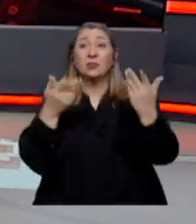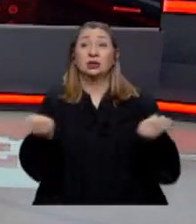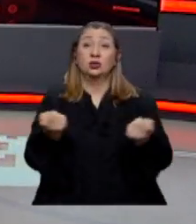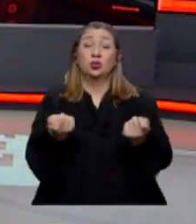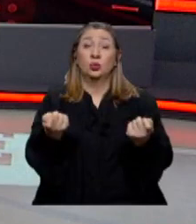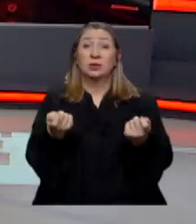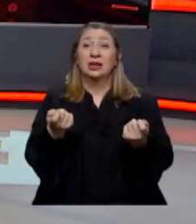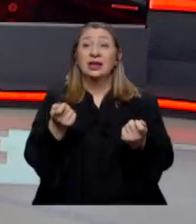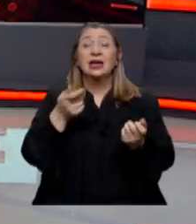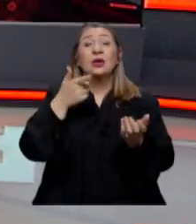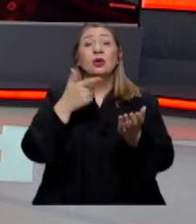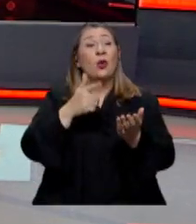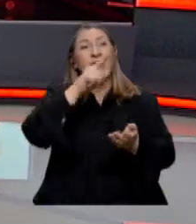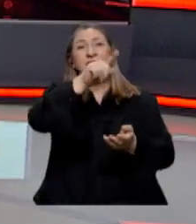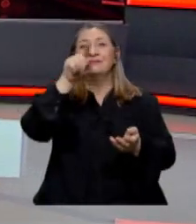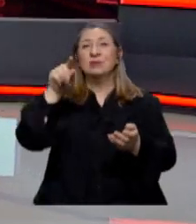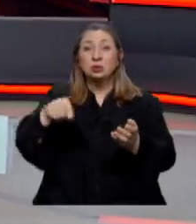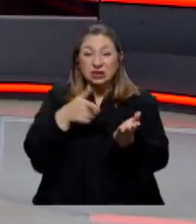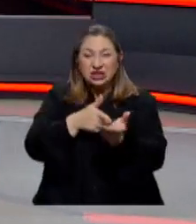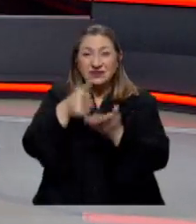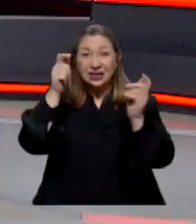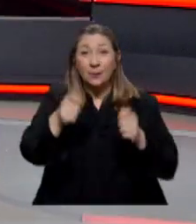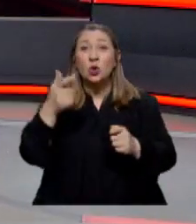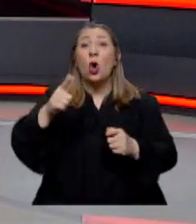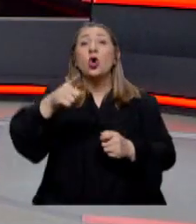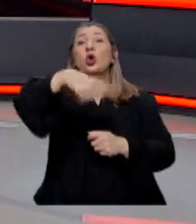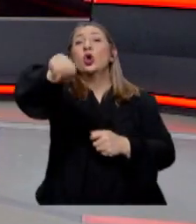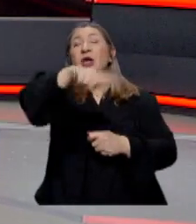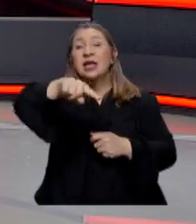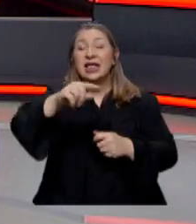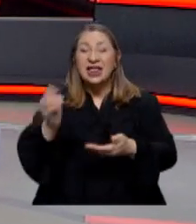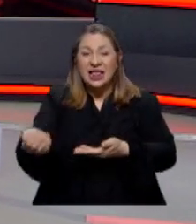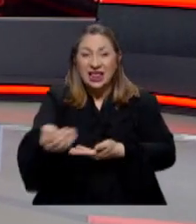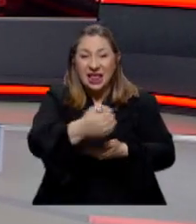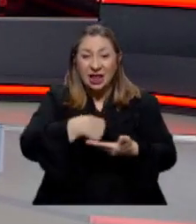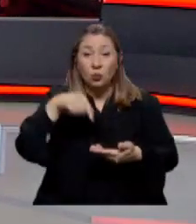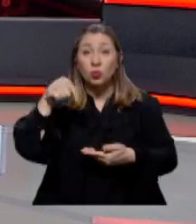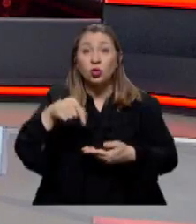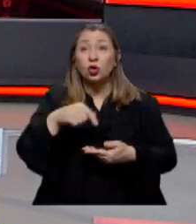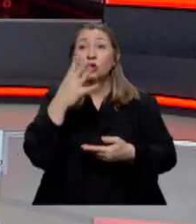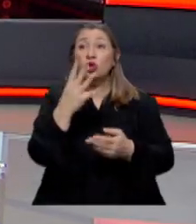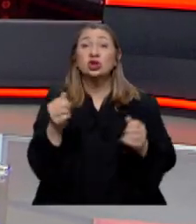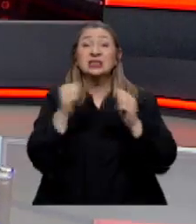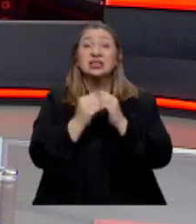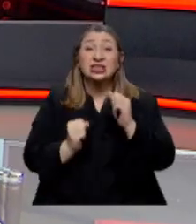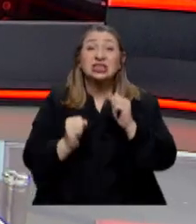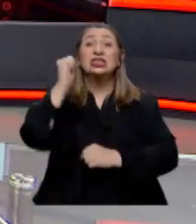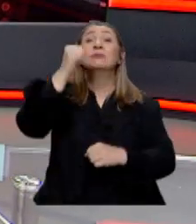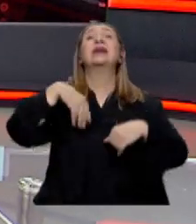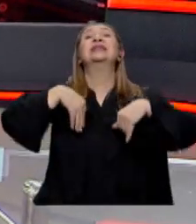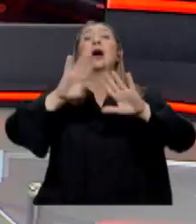anlatmaya çalışıyorum Kırsal kesimde Bu ülkenin çiftçilik yapan köylüsünün her yeri bugünkünün dört katına